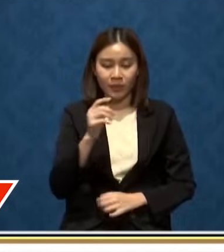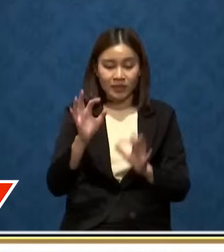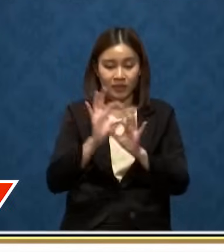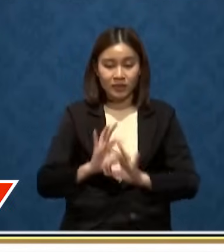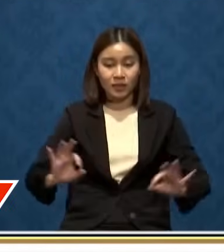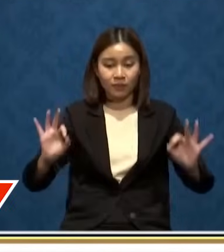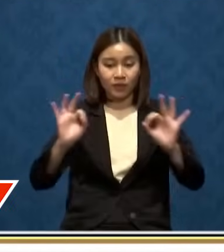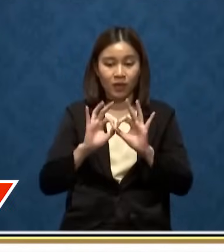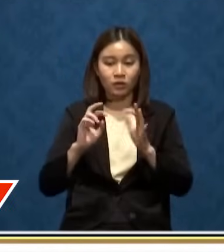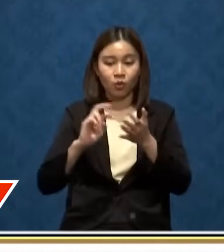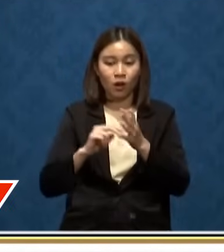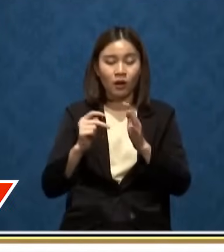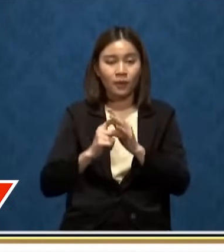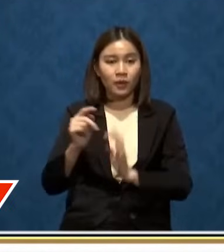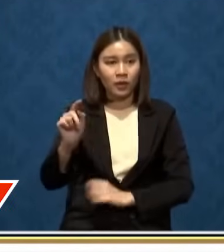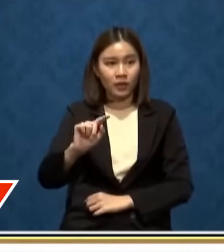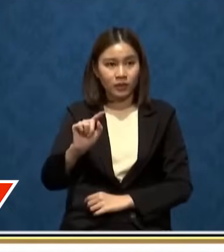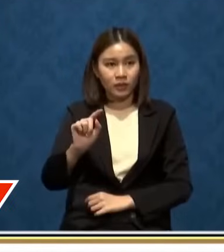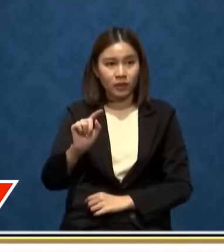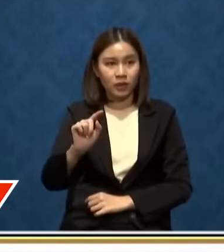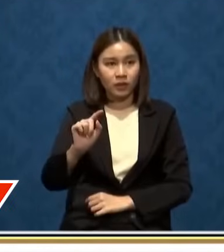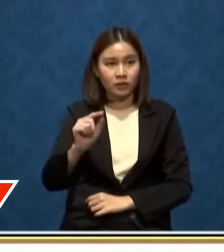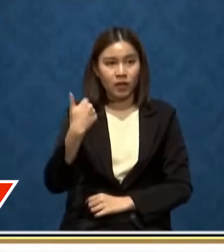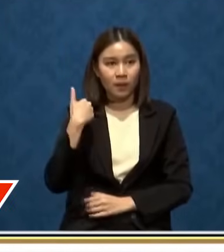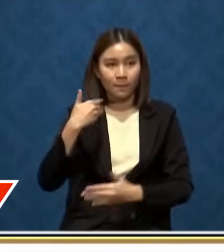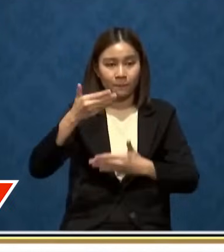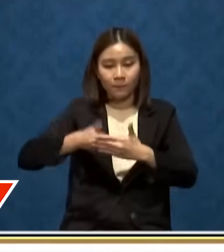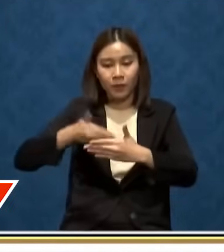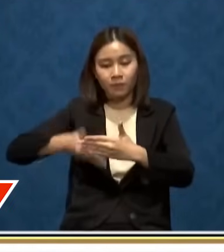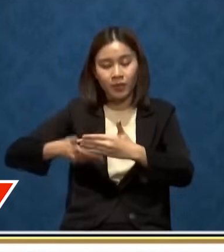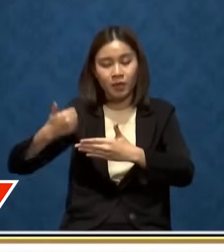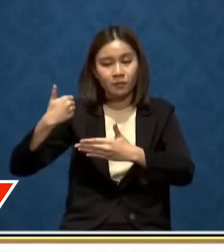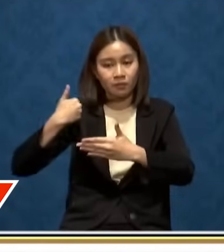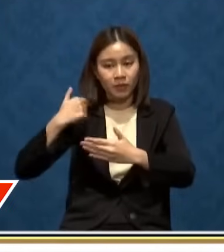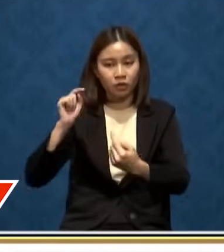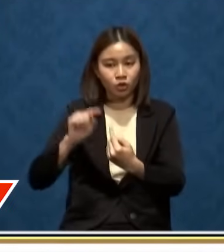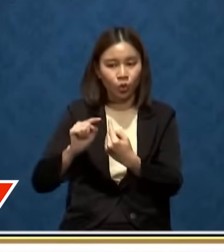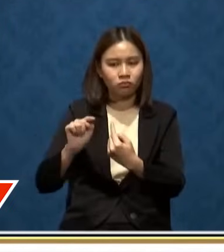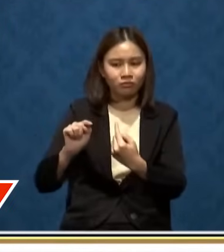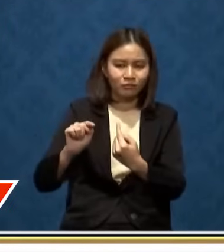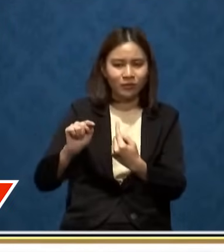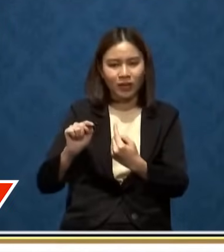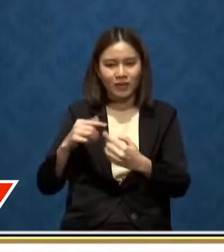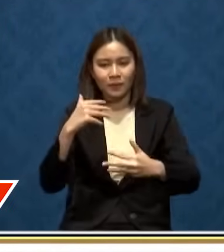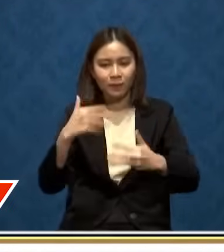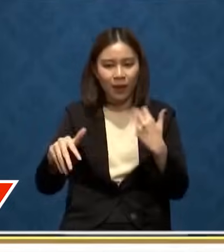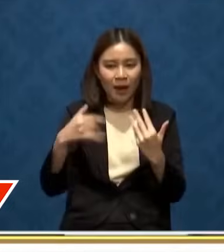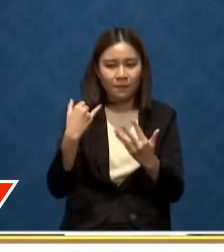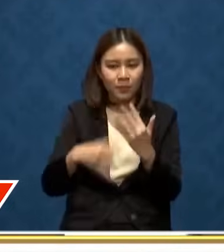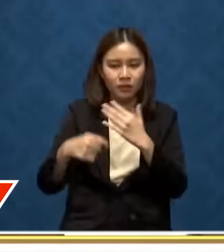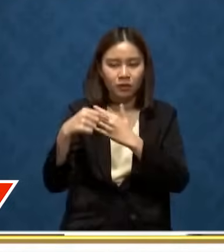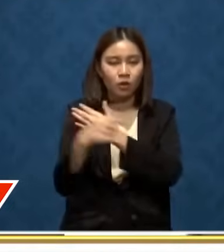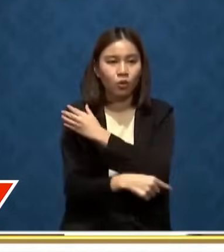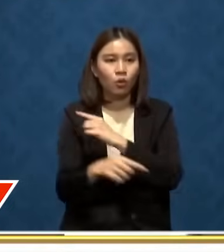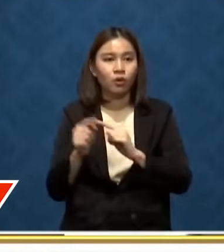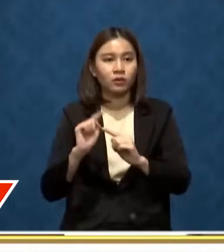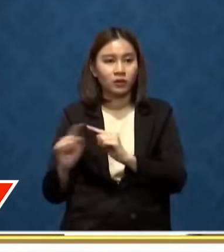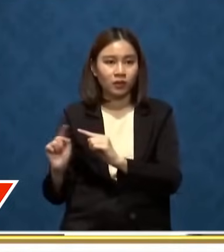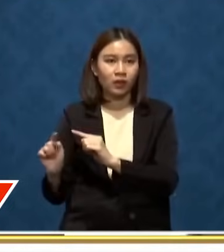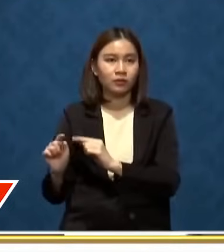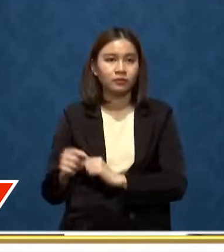ที่ชี้ว่าถ้าจะมีข้อบกพร่องในการชี้ว่าเอ๊ะมันคือข้อผิดพลาดหรือทุจริตนะค